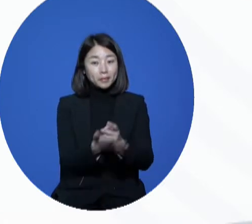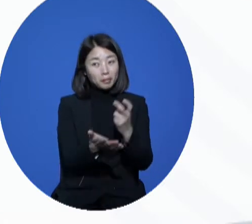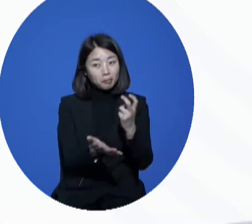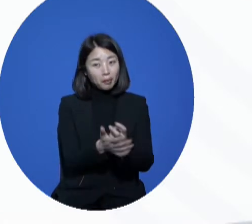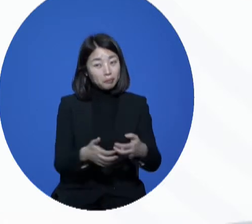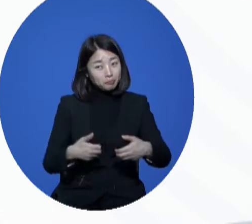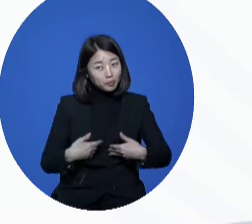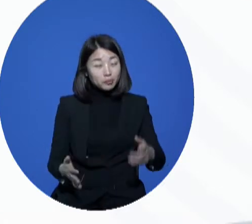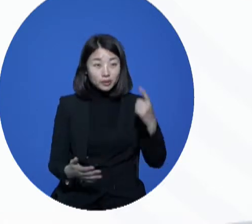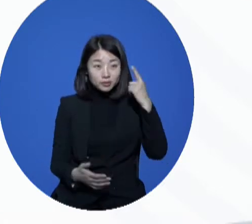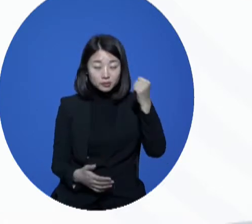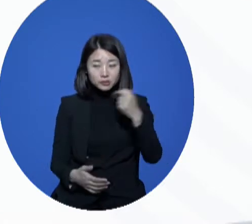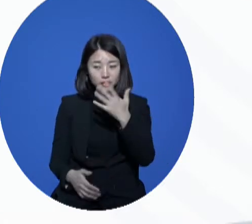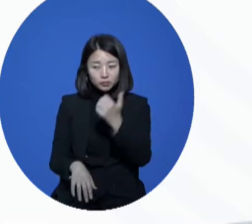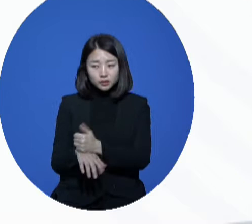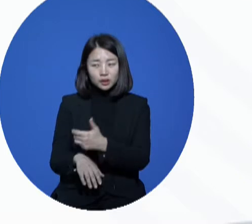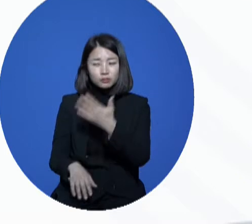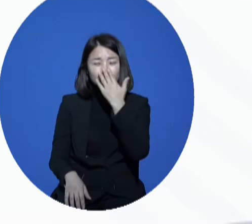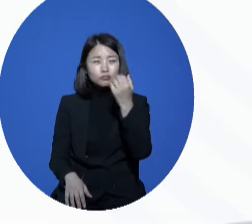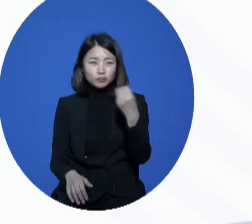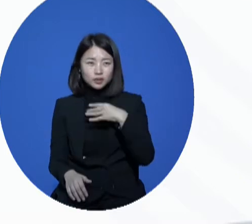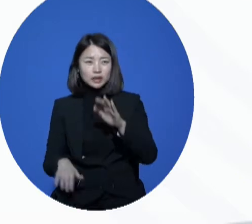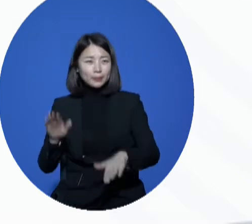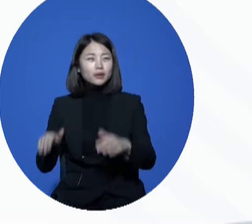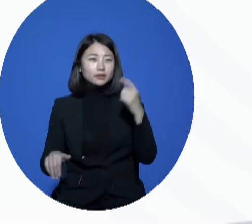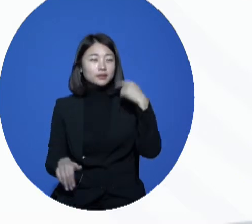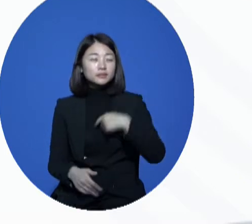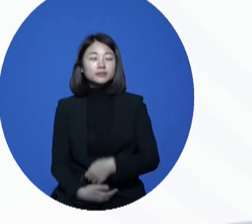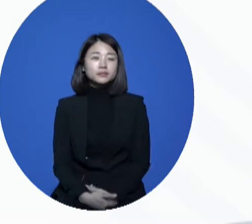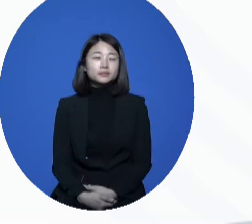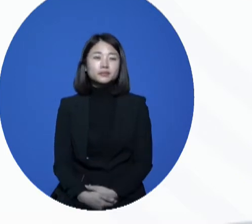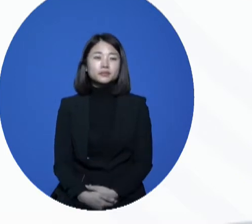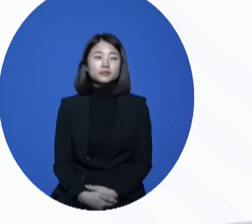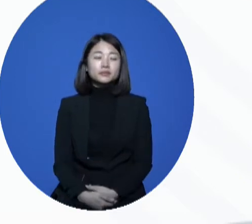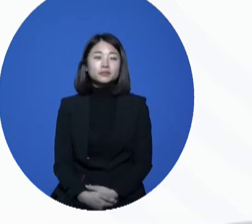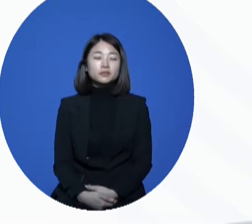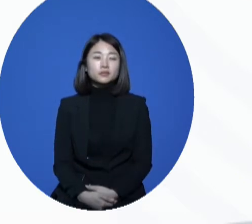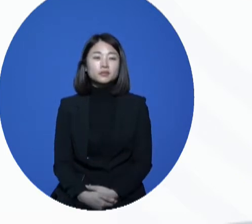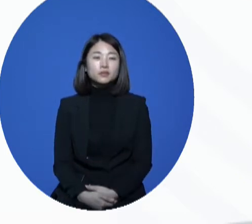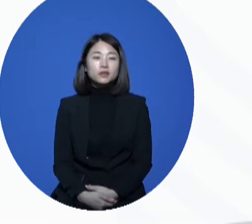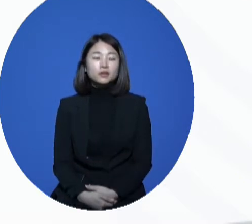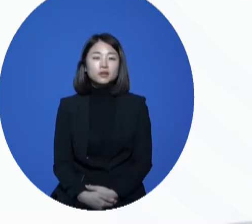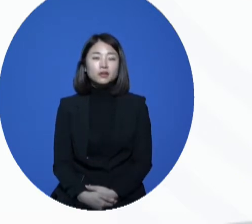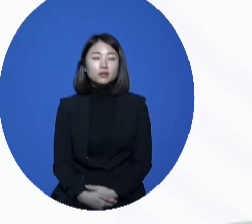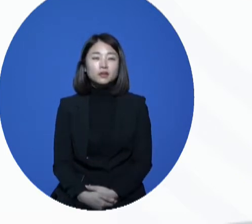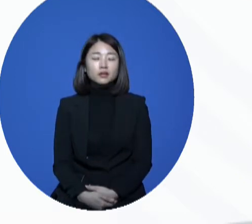것이고 차별로 이어진 것입니다. 이 사람들이 강제로